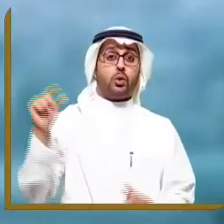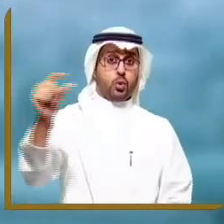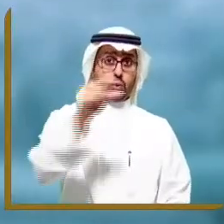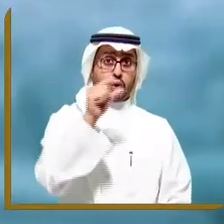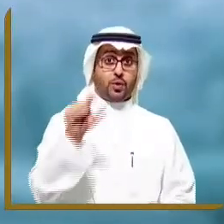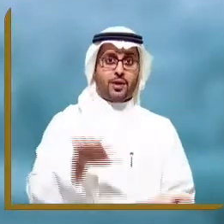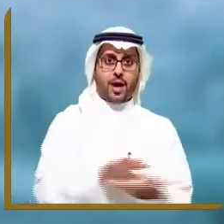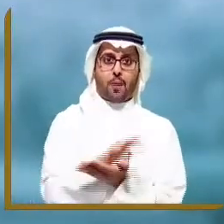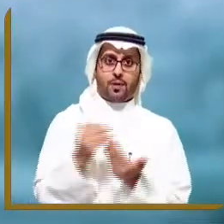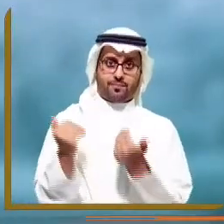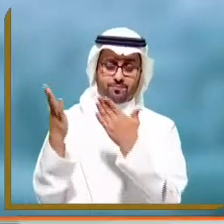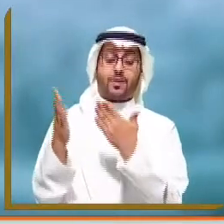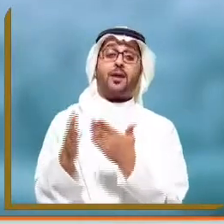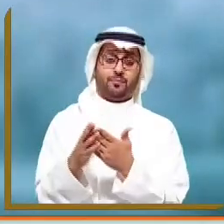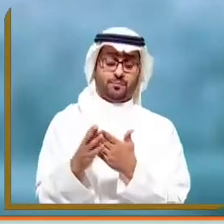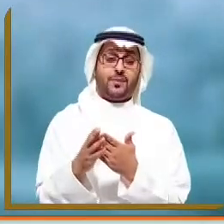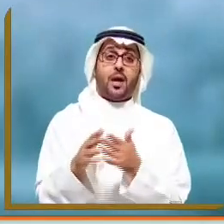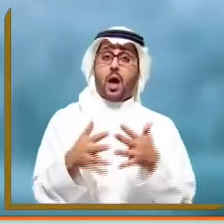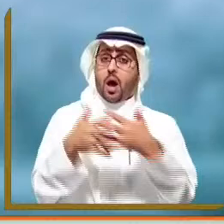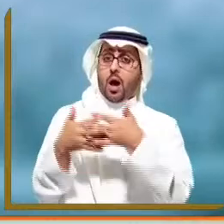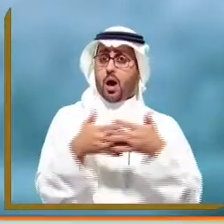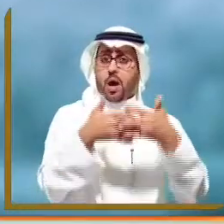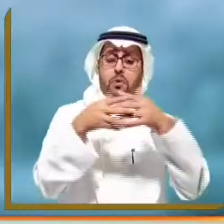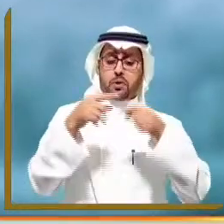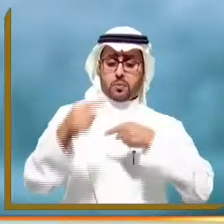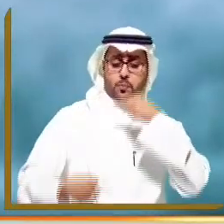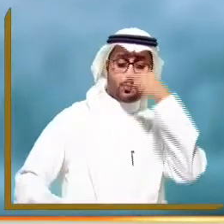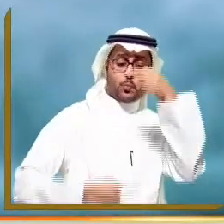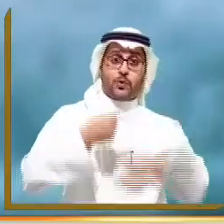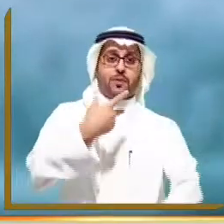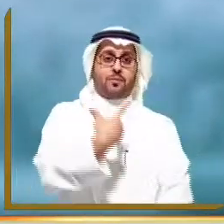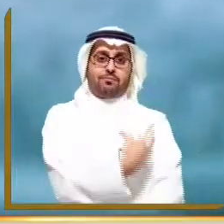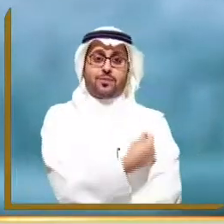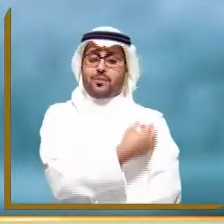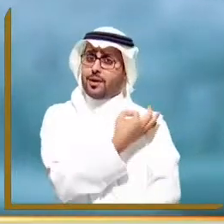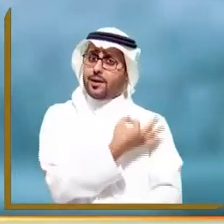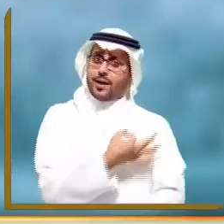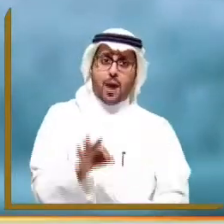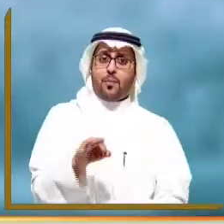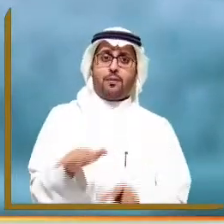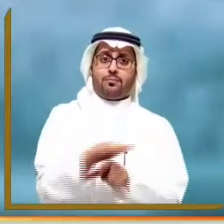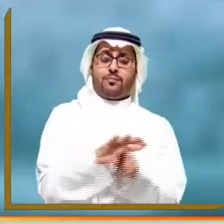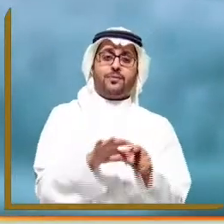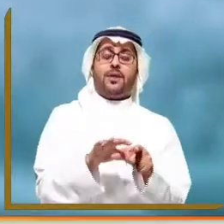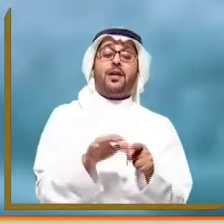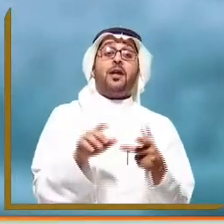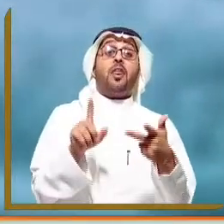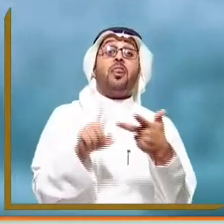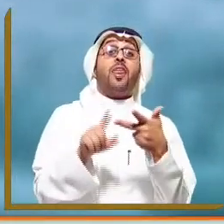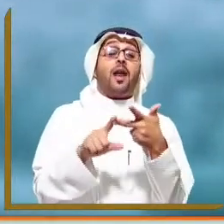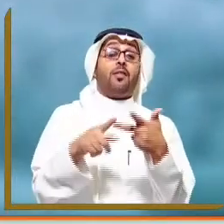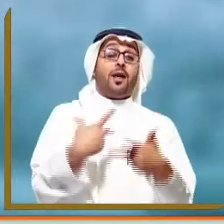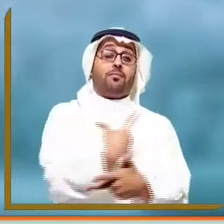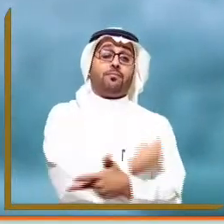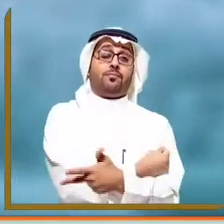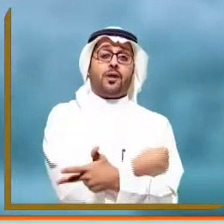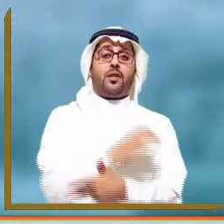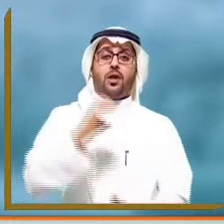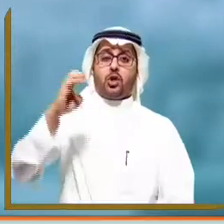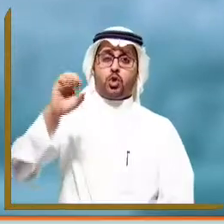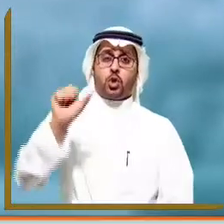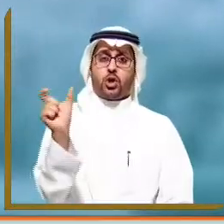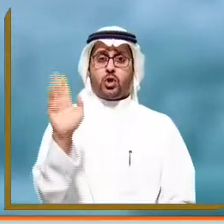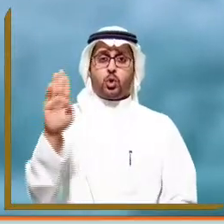ودوليا، سمحت السلطات الصحية الأمريكية باستئناف عمليات التطعيم في الولايات المتحدة بلقاح جونسون أند جونسون المضاد